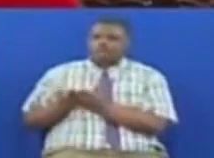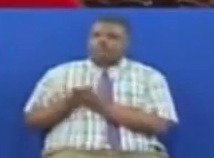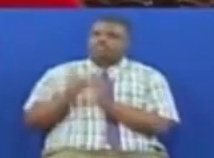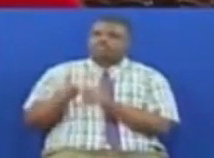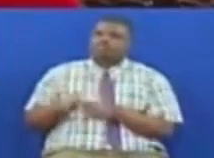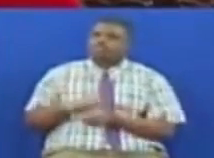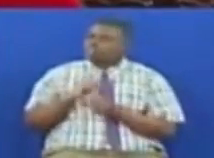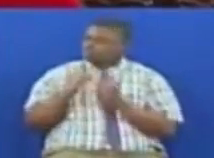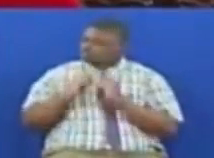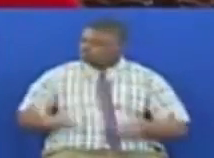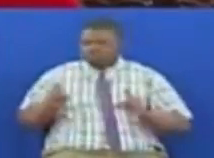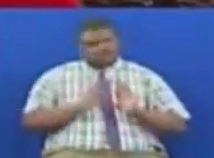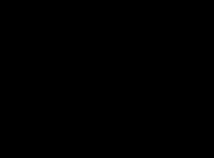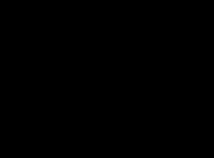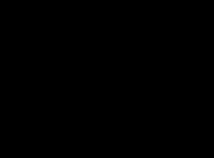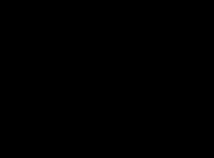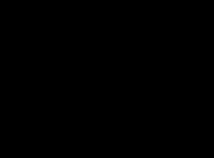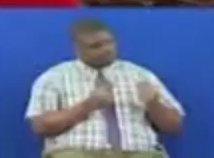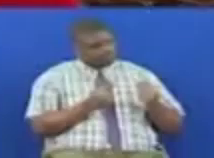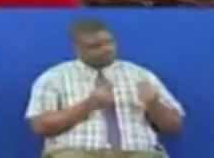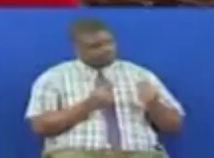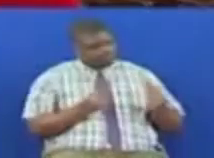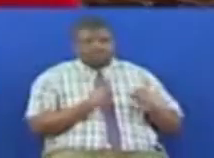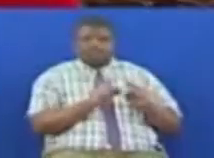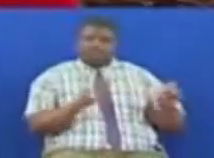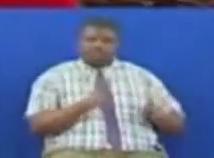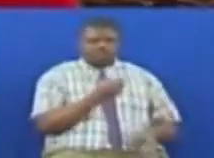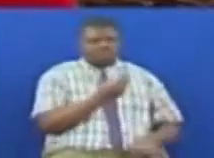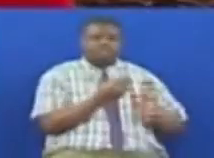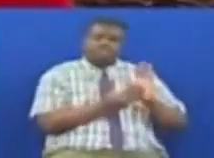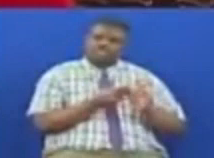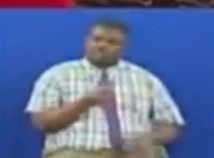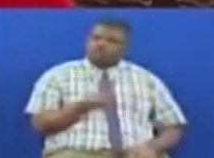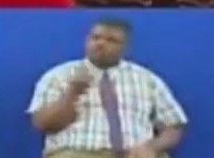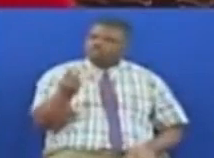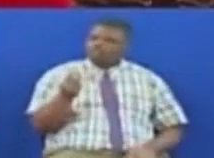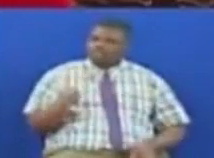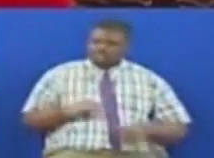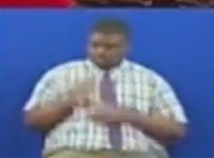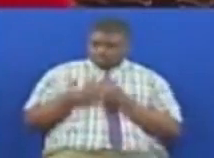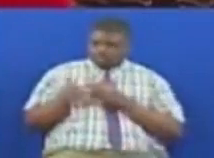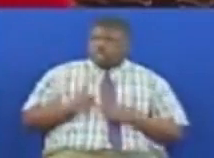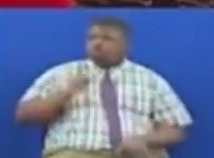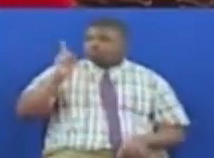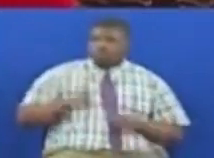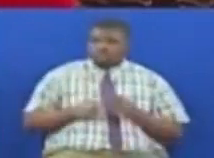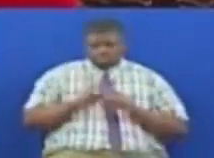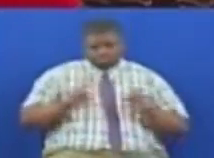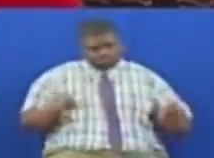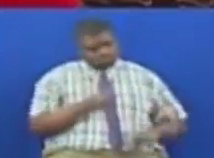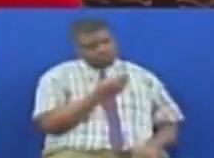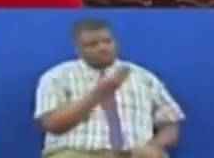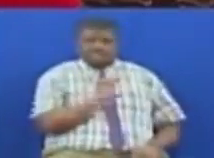kinyume na katiba na kinakinzana na kifungu cha 26 kifungu kidogo cha 2 ambacho nimerejea hapo juu na kifungu cha 30